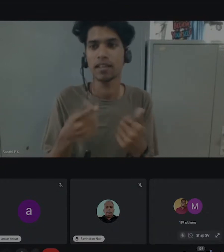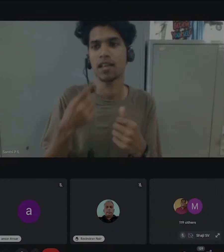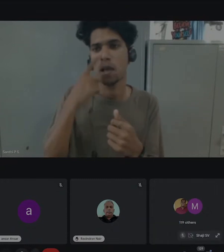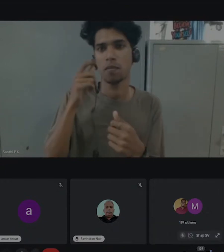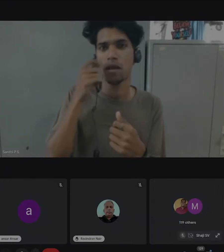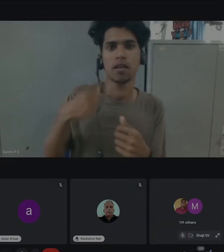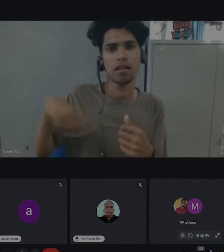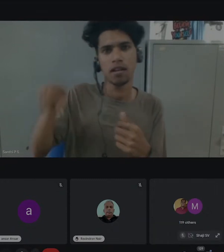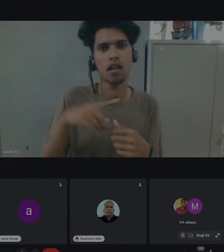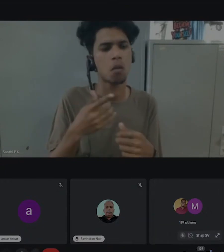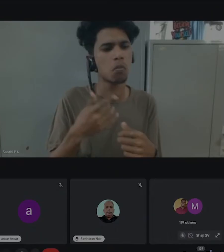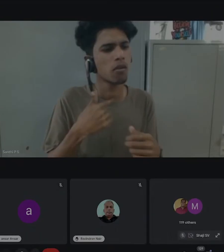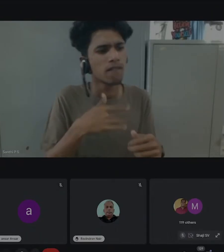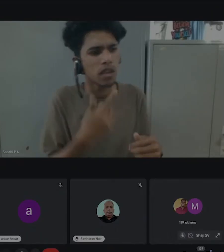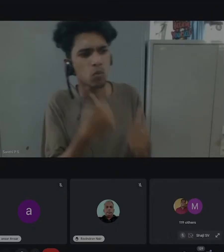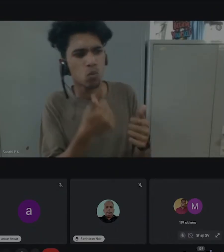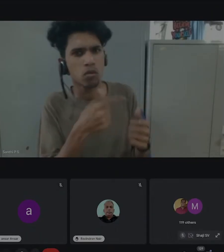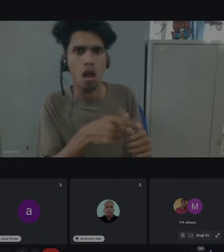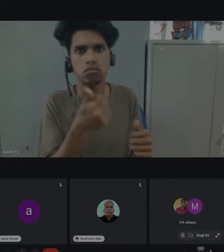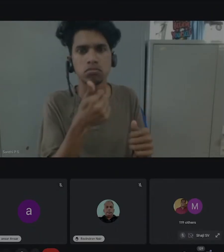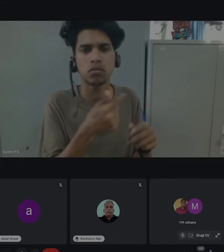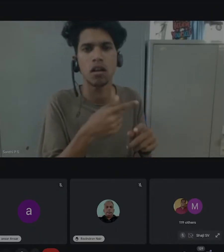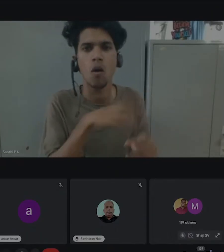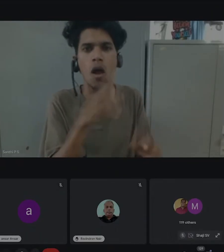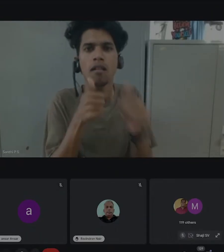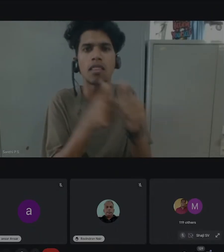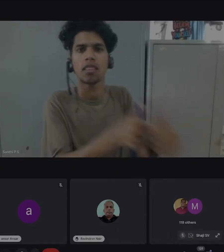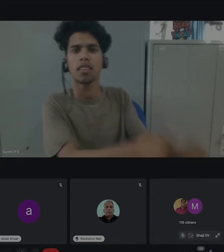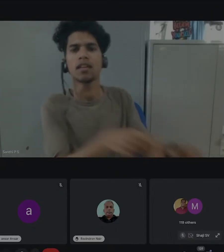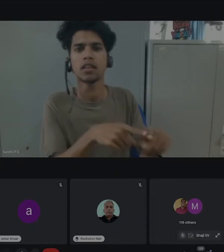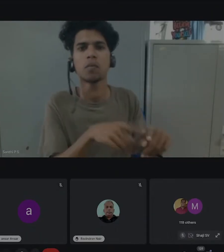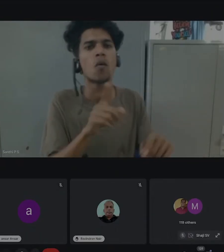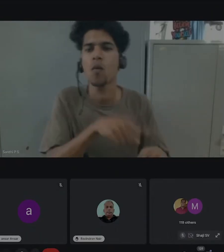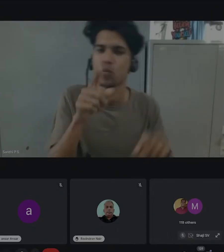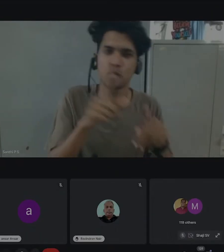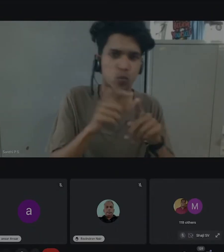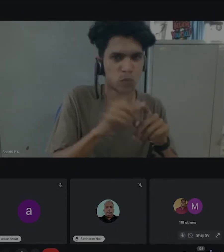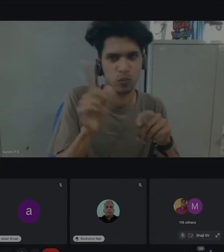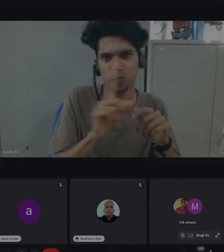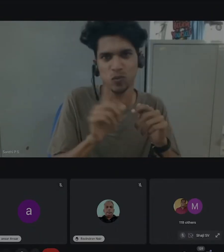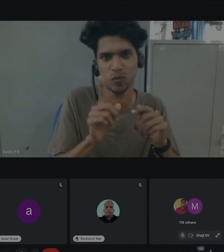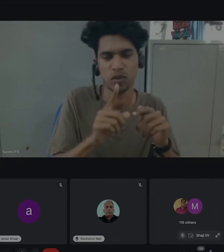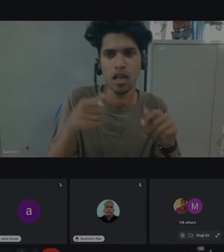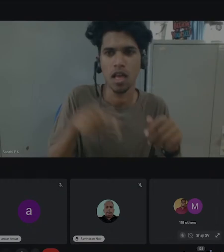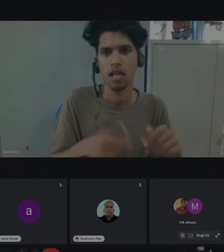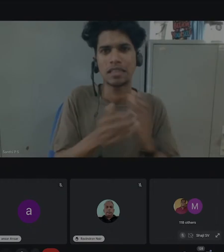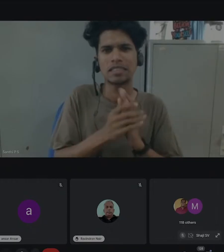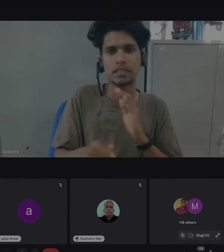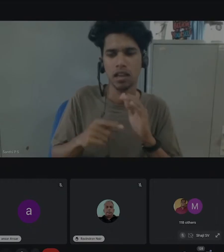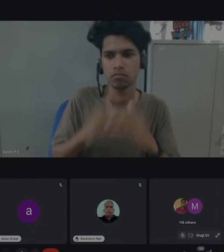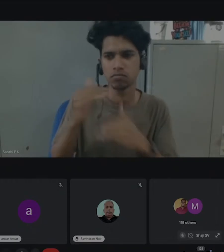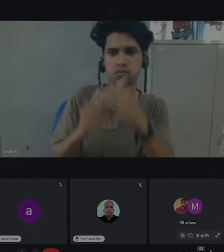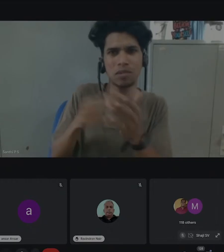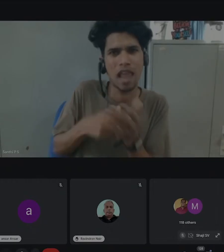ഒരു കാരണവശാലും അങ്ങനെ ചെയ്യരുത്. അത് അവരുടെ ഉള്ള കഴിവിനെ നമ്മൾ നശിപ്പിക്കുകയാണ് ചെയ്യുന്നത്. കാര്യം 6 മാസം ആദ്യത്തെ പല്ല്